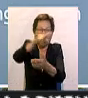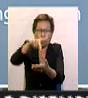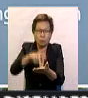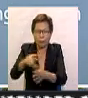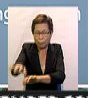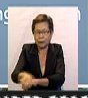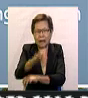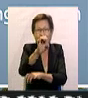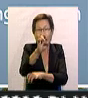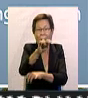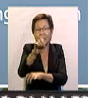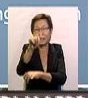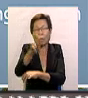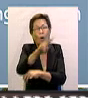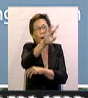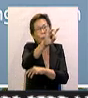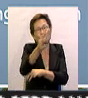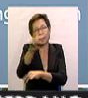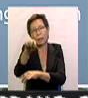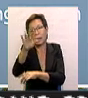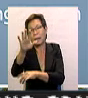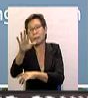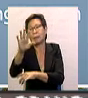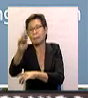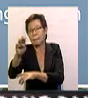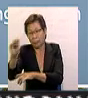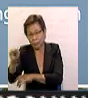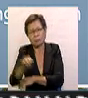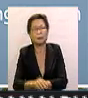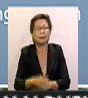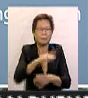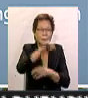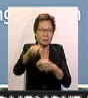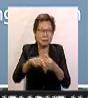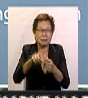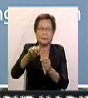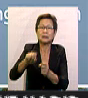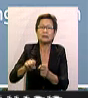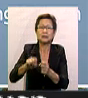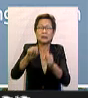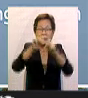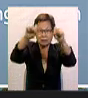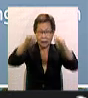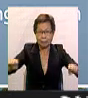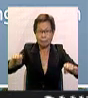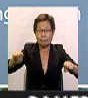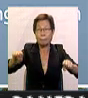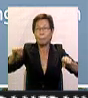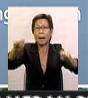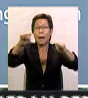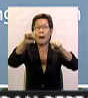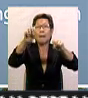Endau dengan bacaan 86.5 mm hujan, diikuti Stesen Meteorologi Kertih Terengganu